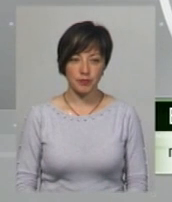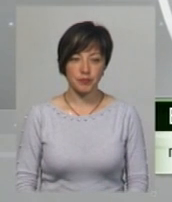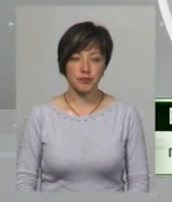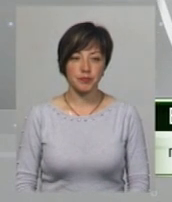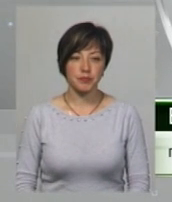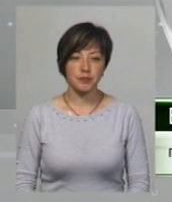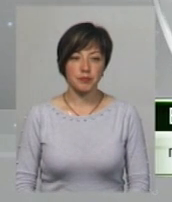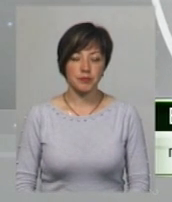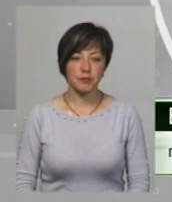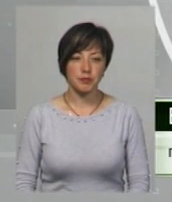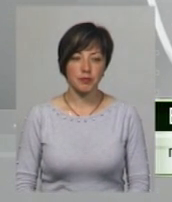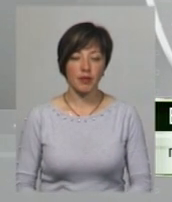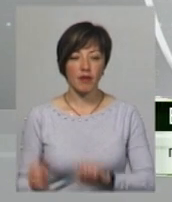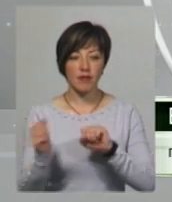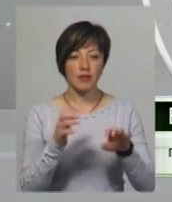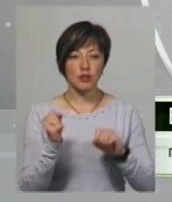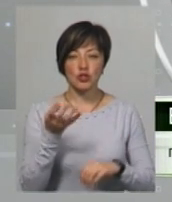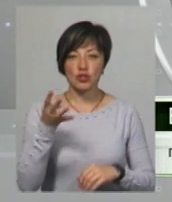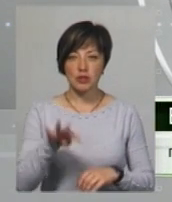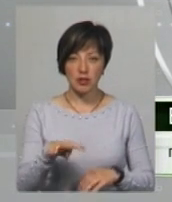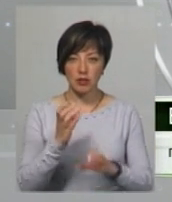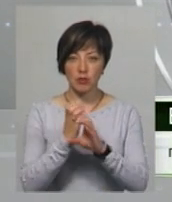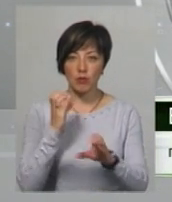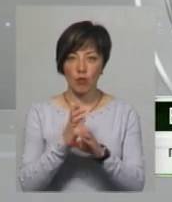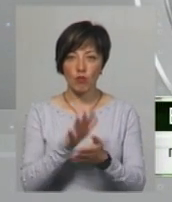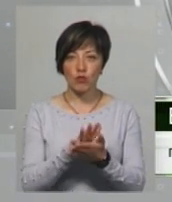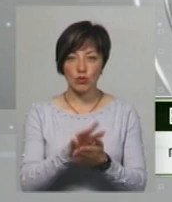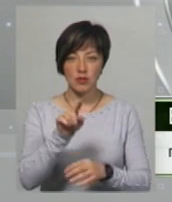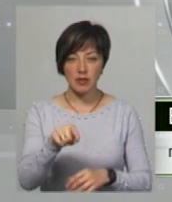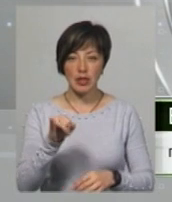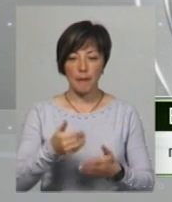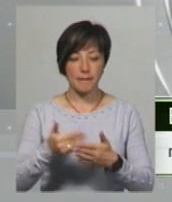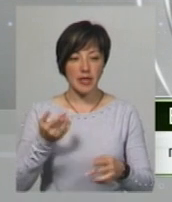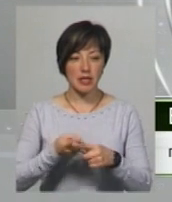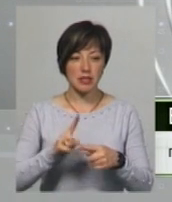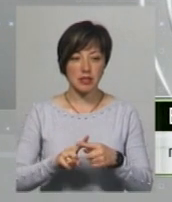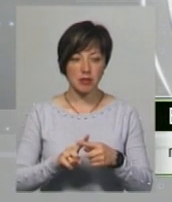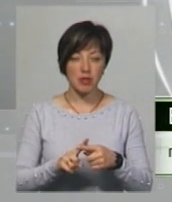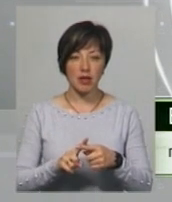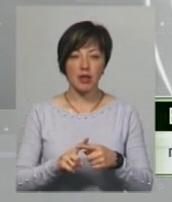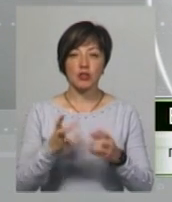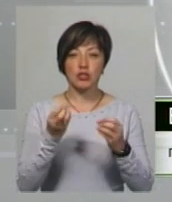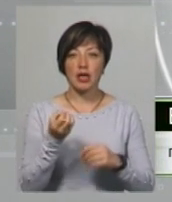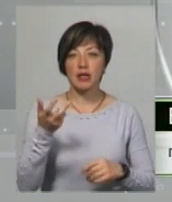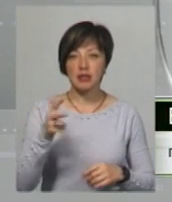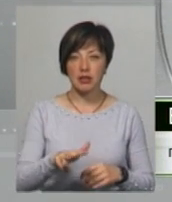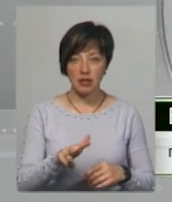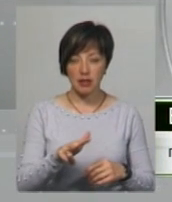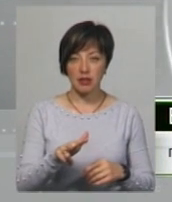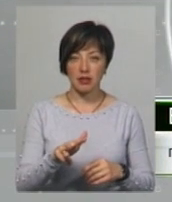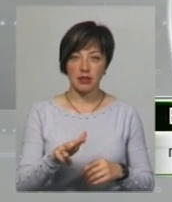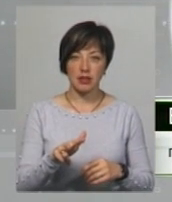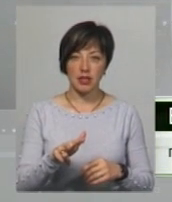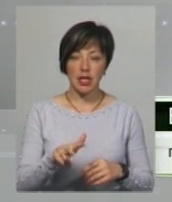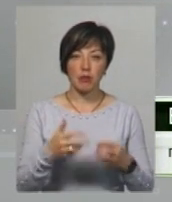звідти 4 машини, 4 газона, вивезли мусор звідти. І перед тим ще вивезли з ГОС 3 прицепа тракторних.